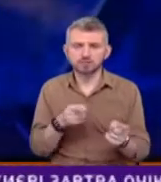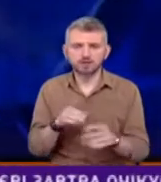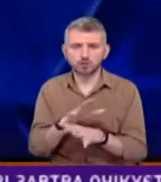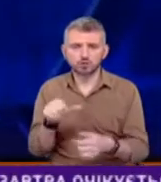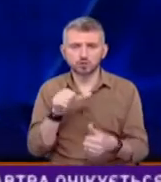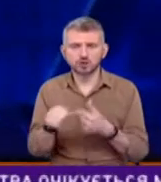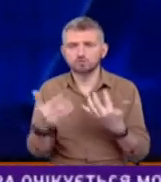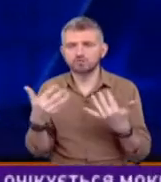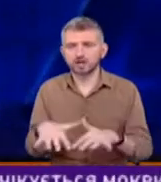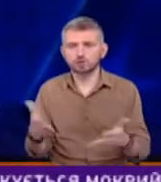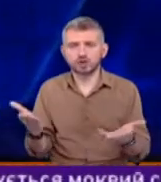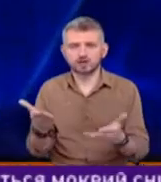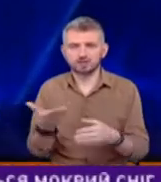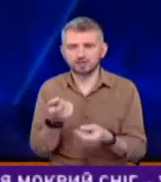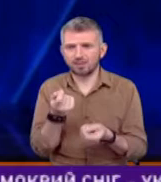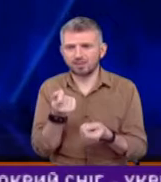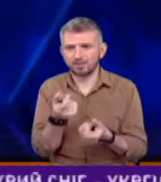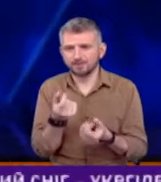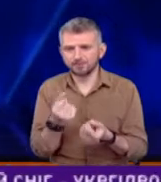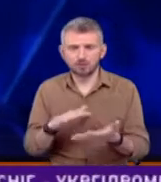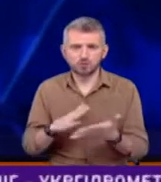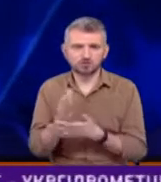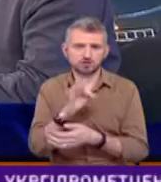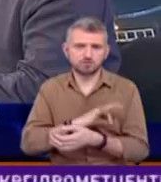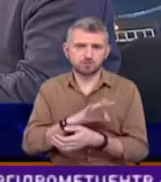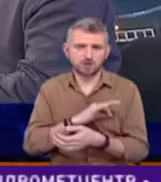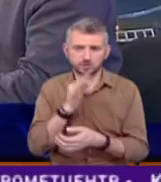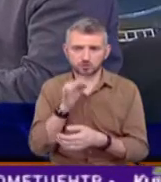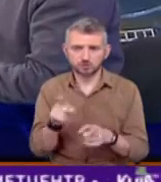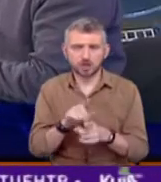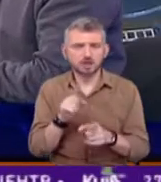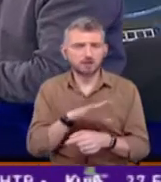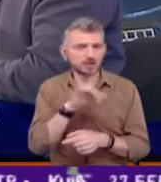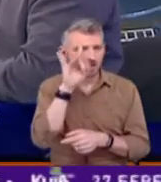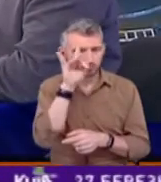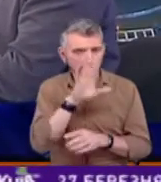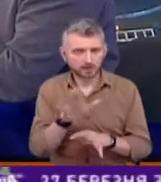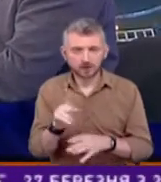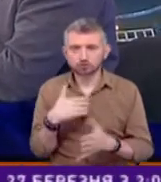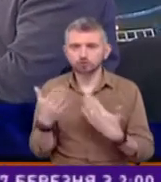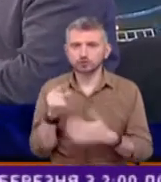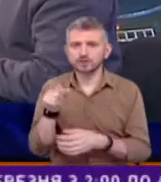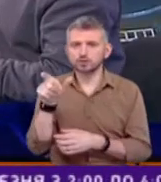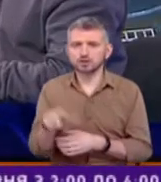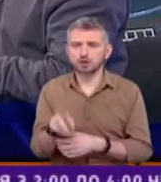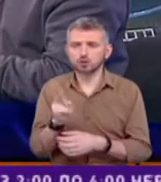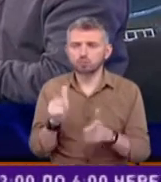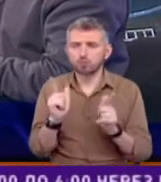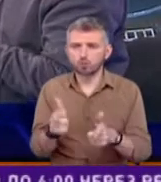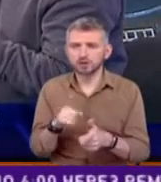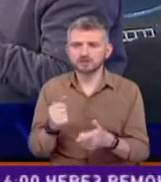там втрату якихось елементарних політичних балів, назвемо їх так. Навіть не репутаційний. А що стосується тієї людини, яка